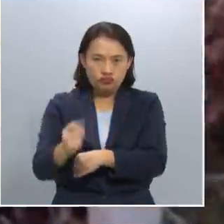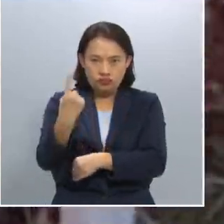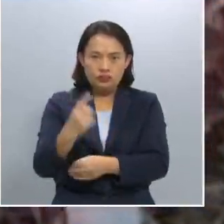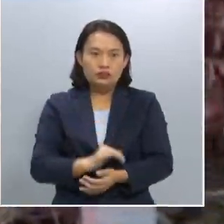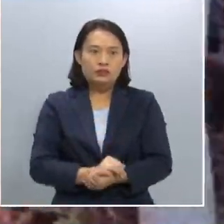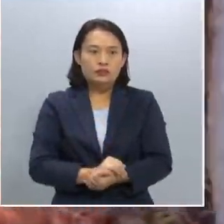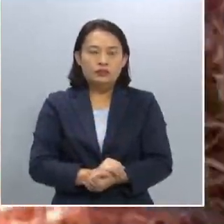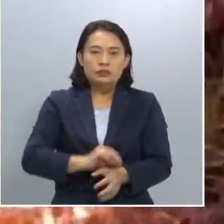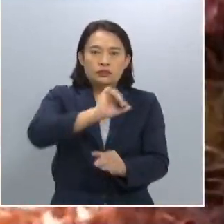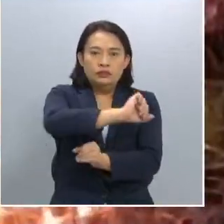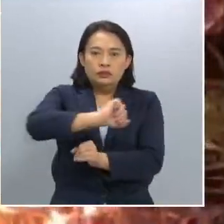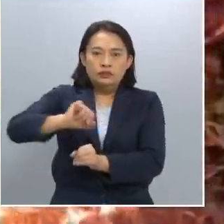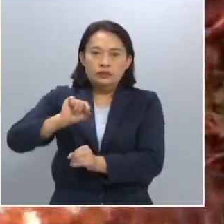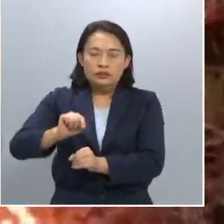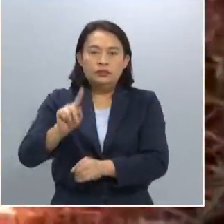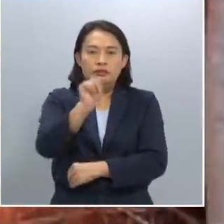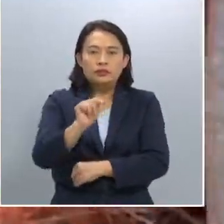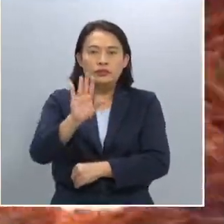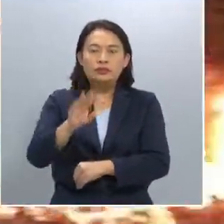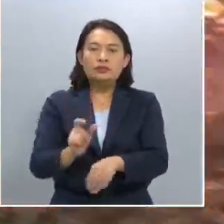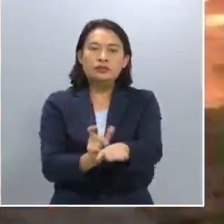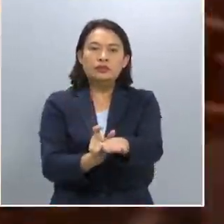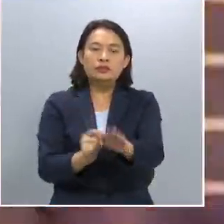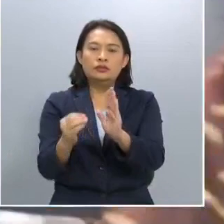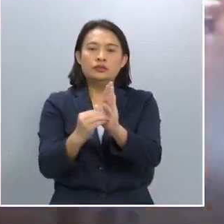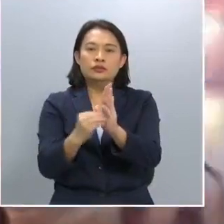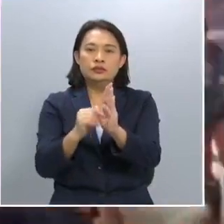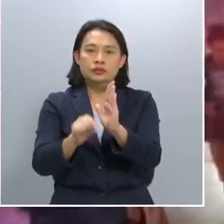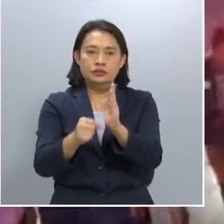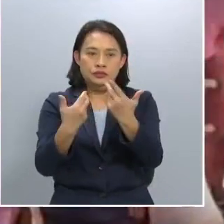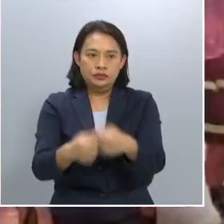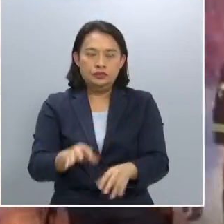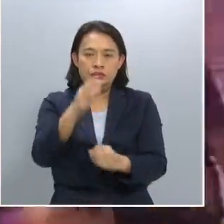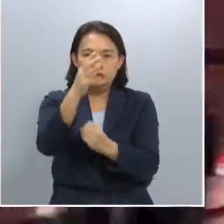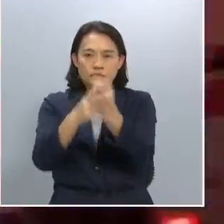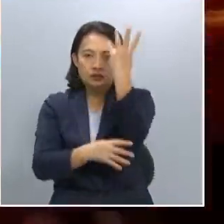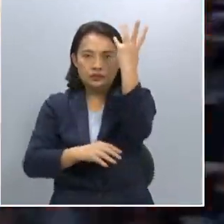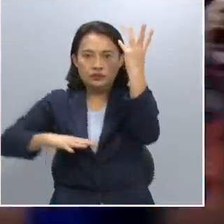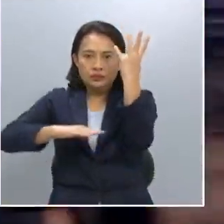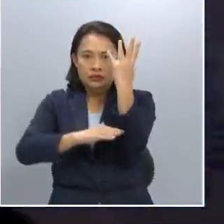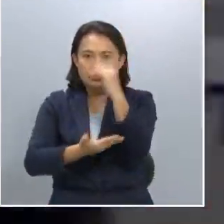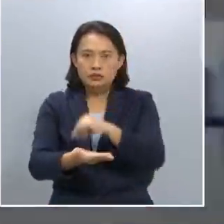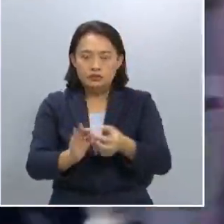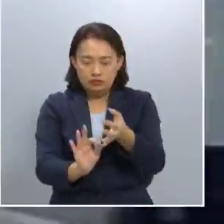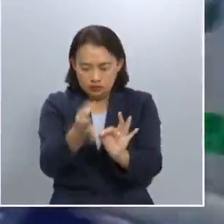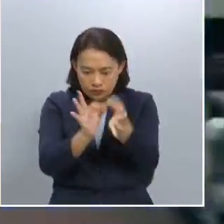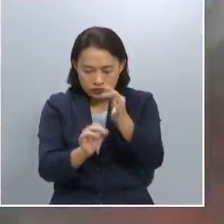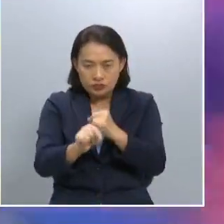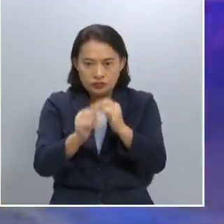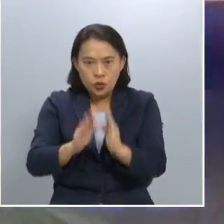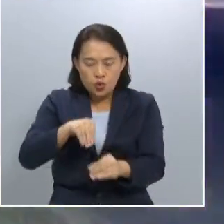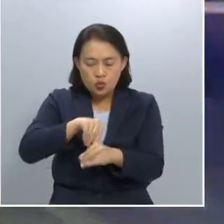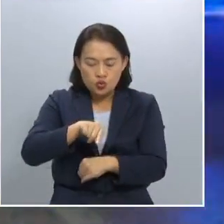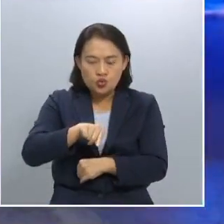ตู้ Toyota Alphard ทะเบียนกรุงเทพนะคะคือตกข้างทางไปแล้วชนติดกับต้นไม้ไฟลุกไหม้ทั้งคันมีคนติดอยู่ในร